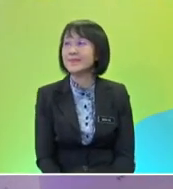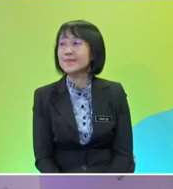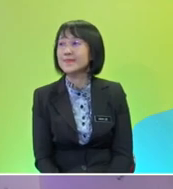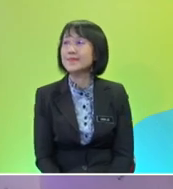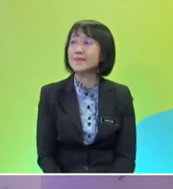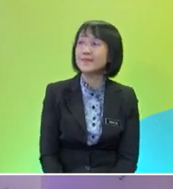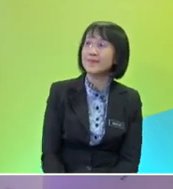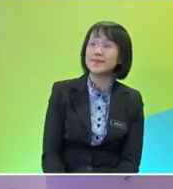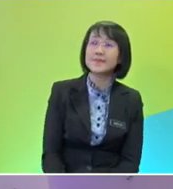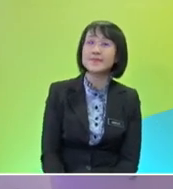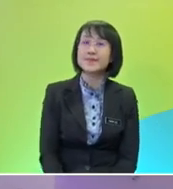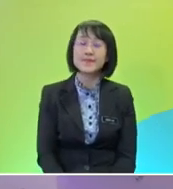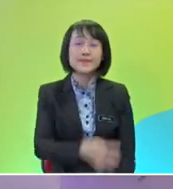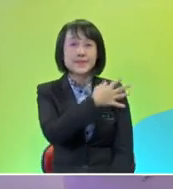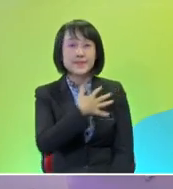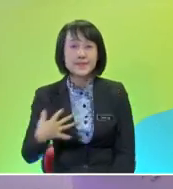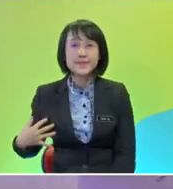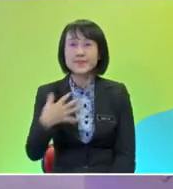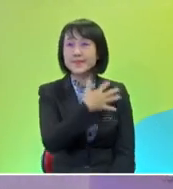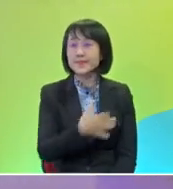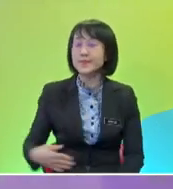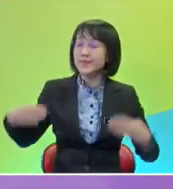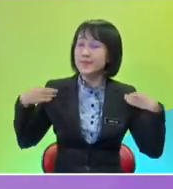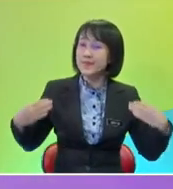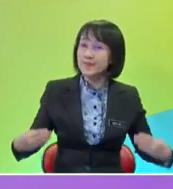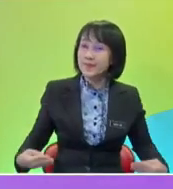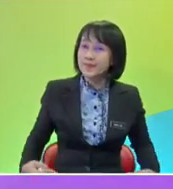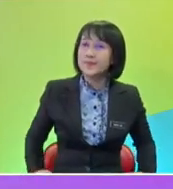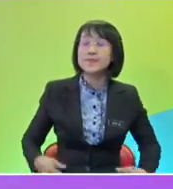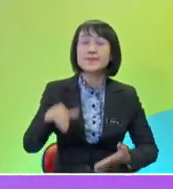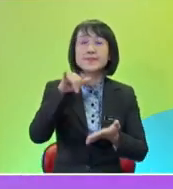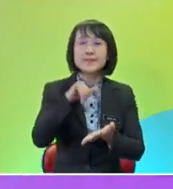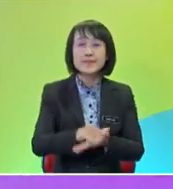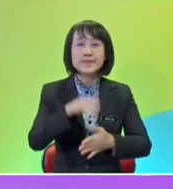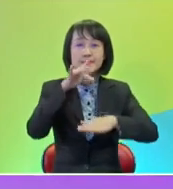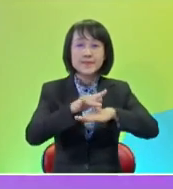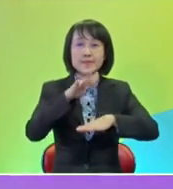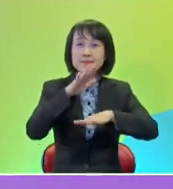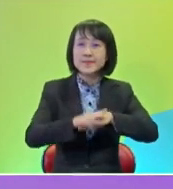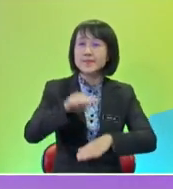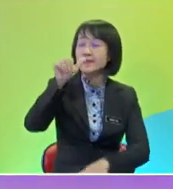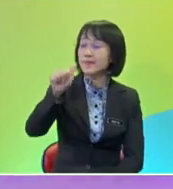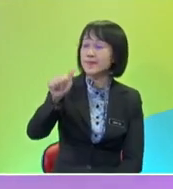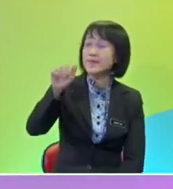Ada pelang pada badan. Itu nyamuk Aedes.